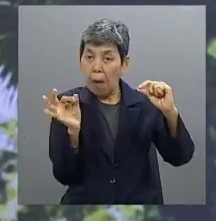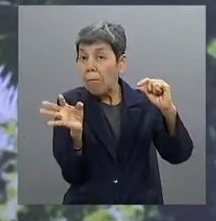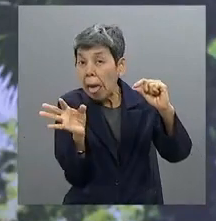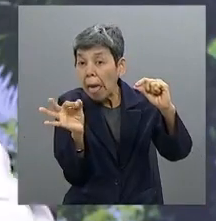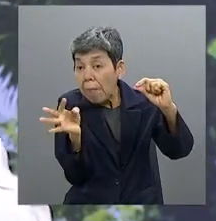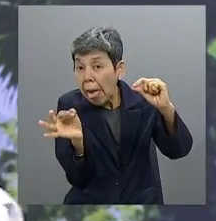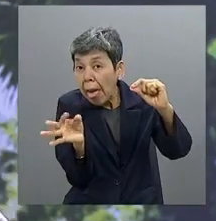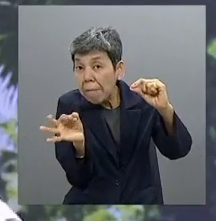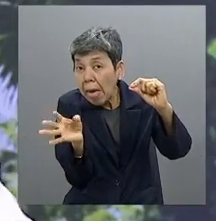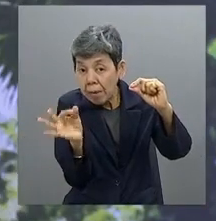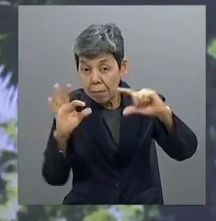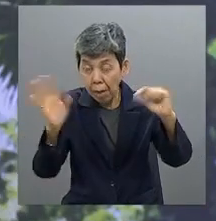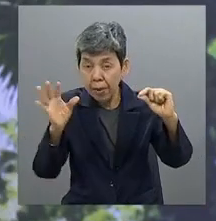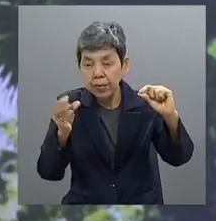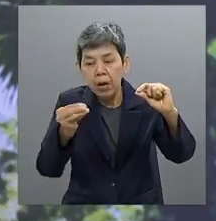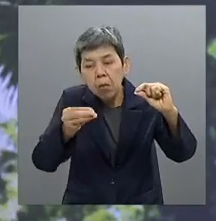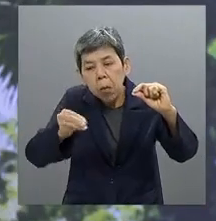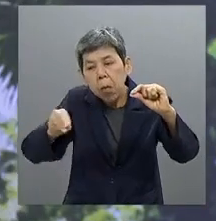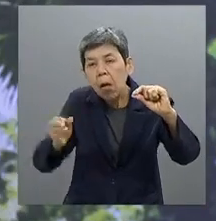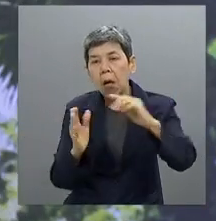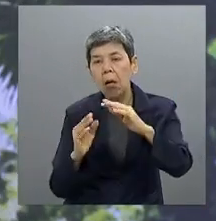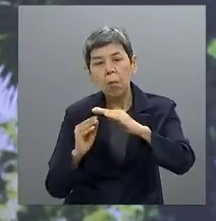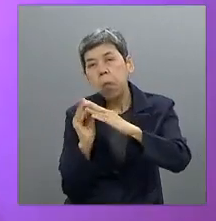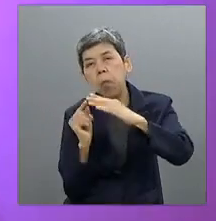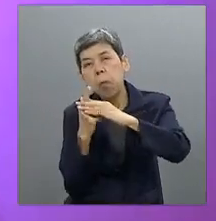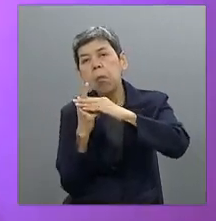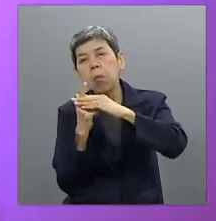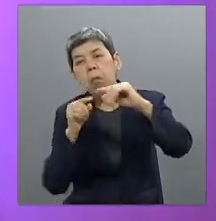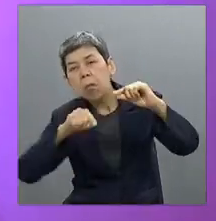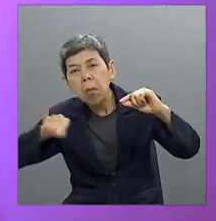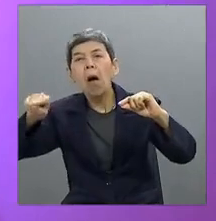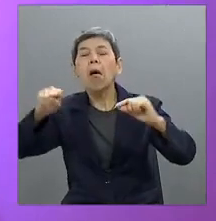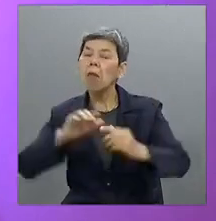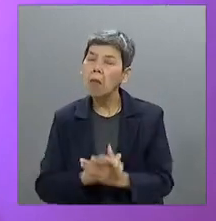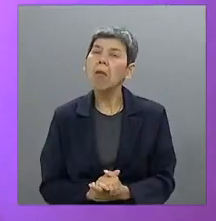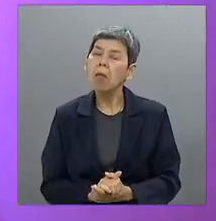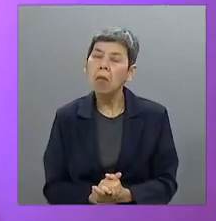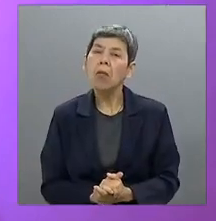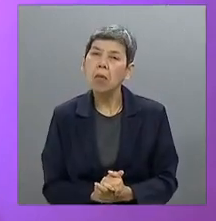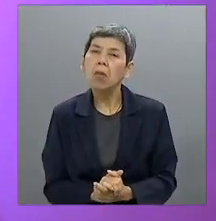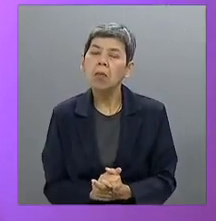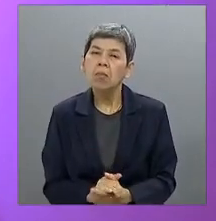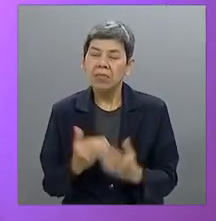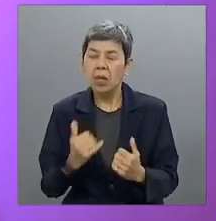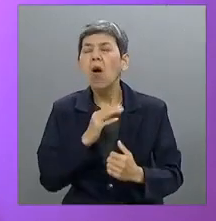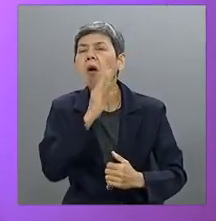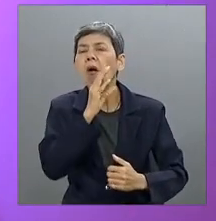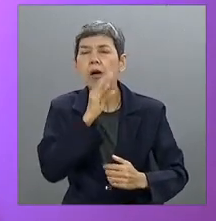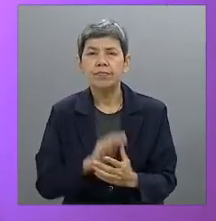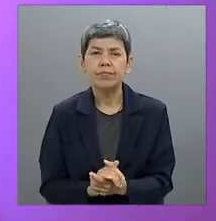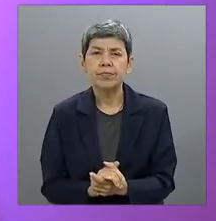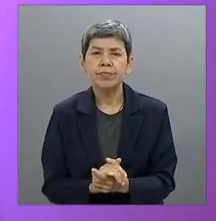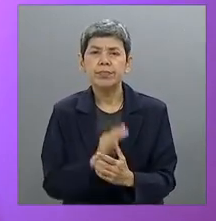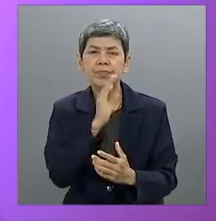างอย่างก็จะออกไปทางผนังกล้ามเนื้อมดล ู กได้เช่นกัน ครับจากเหตุการณ์ที่เกิดขึ้นเนี่ยครับมันถ้าคิดเป็นสถิติ